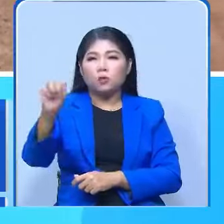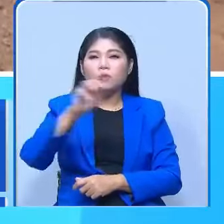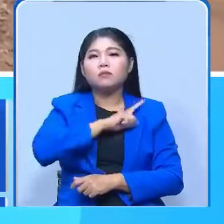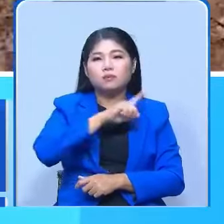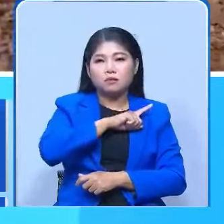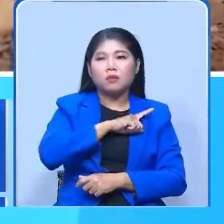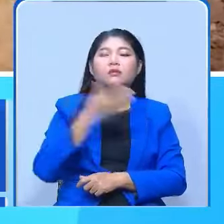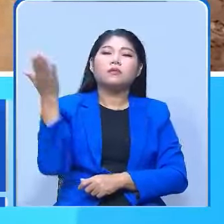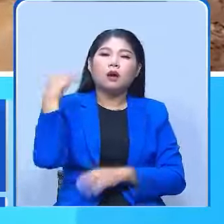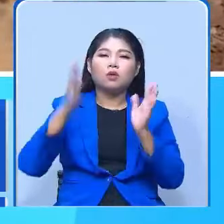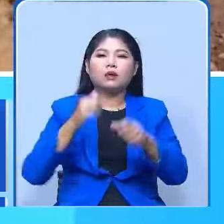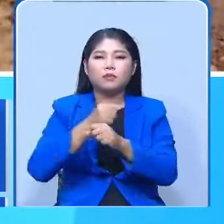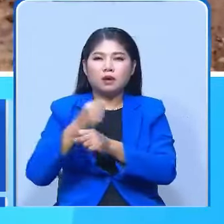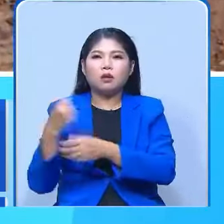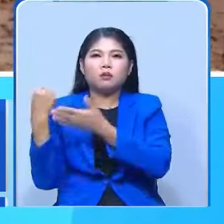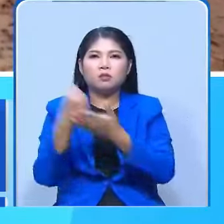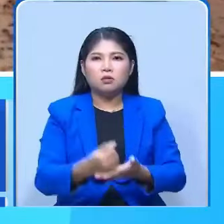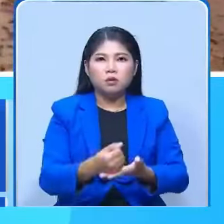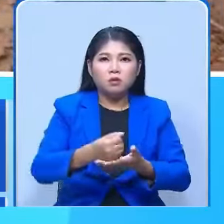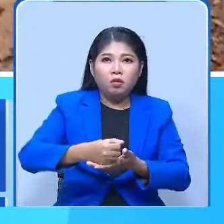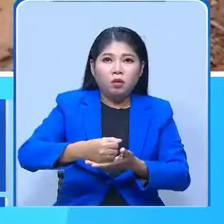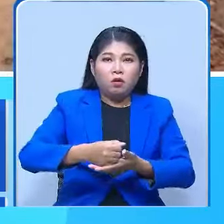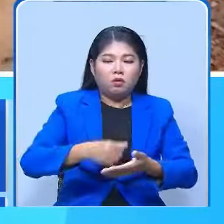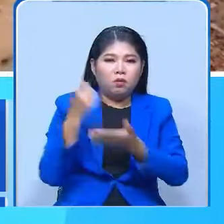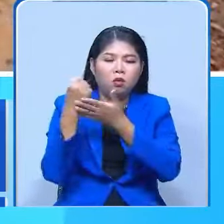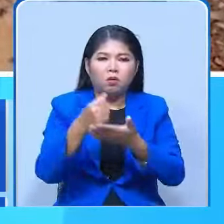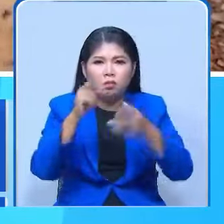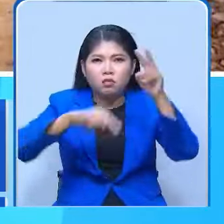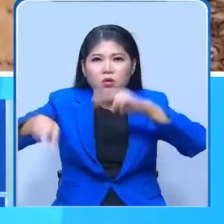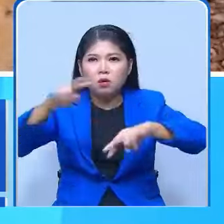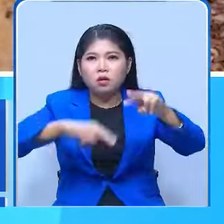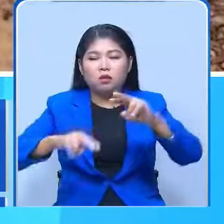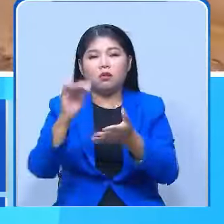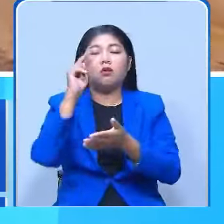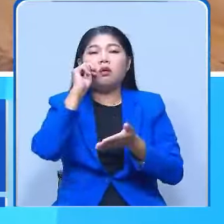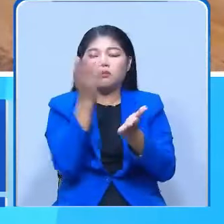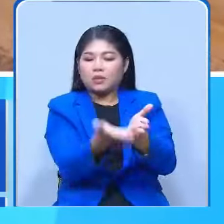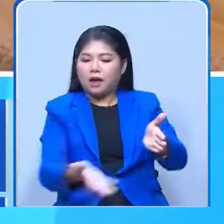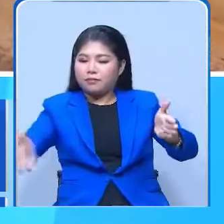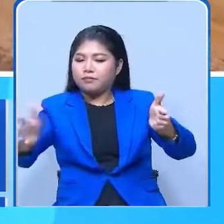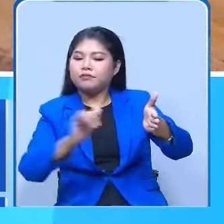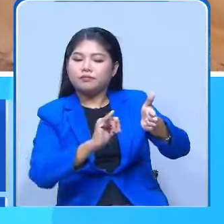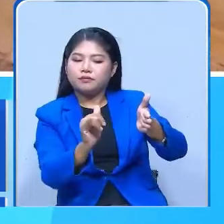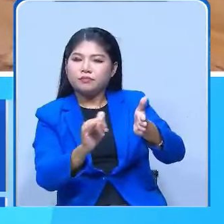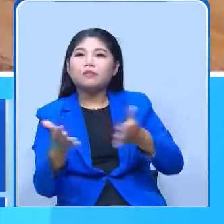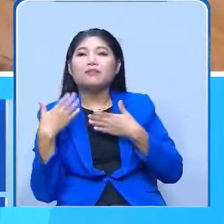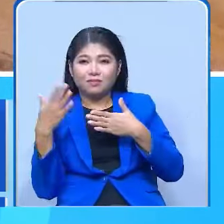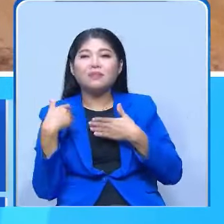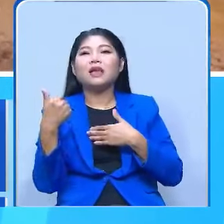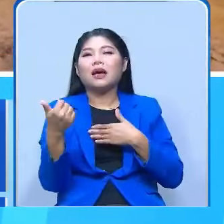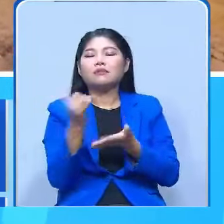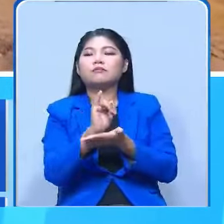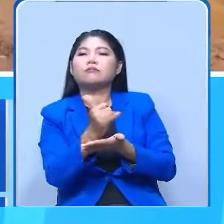เคยมีเจ้าหน้าที่เข้ามาดูแลมาสำรวจอย่าพูดว่าดูแล เดี๋ยวนะลงไปนอนแช่น้ำอย่างนี้เลย ก็ให้เห็นให้เห็น